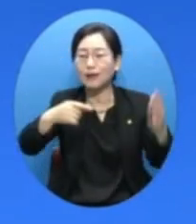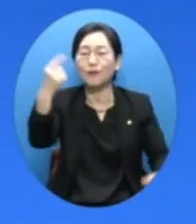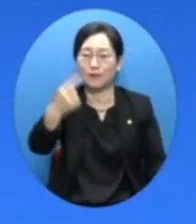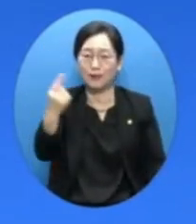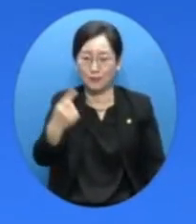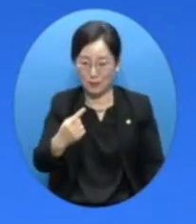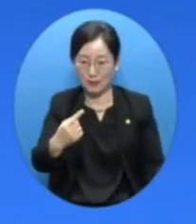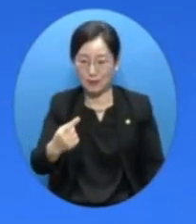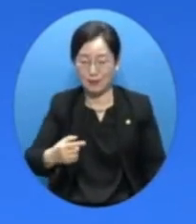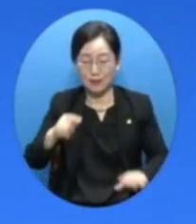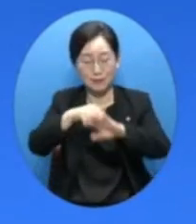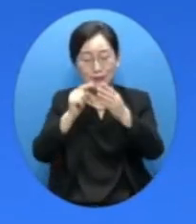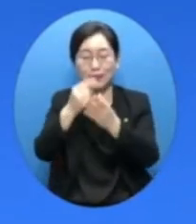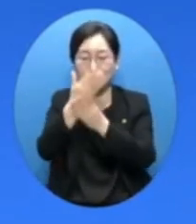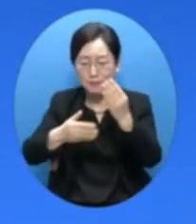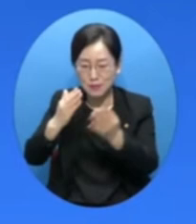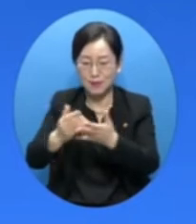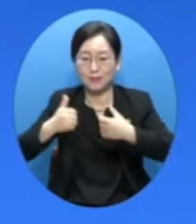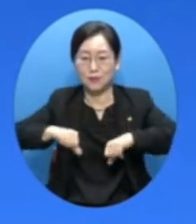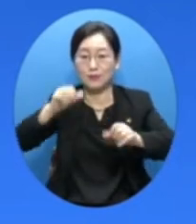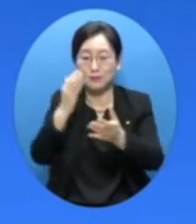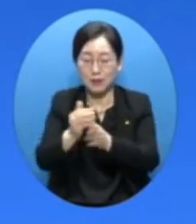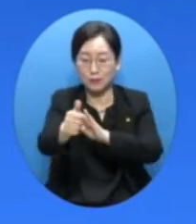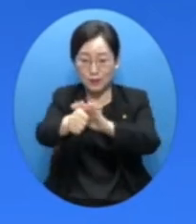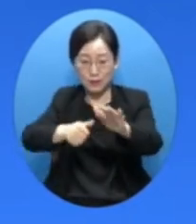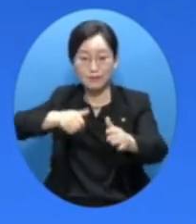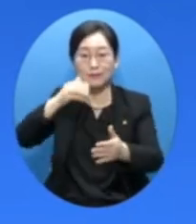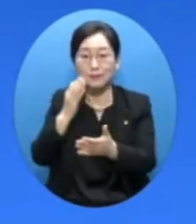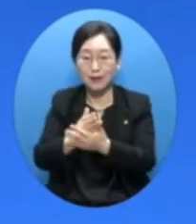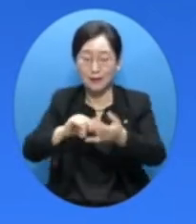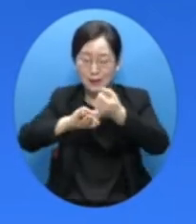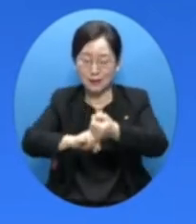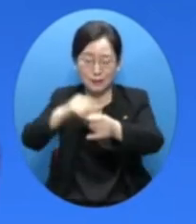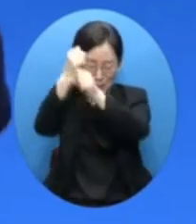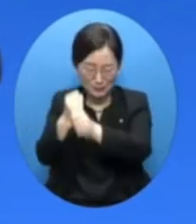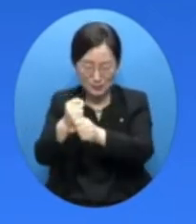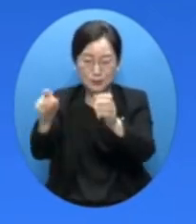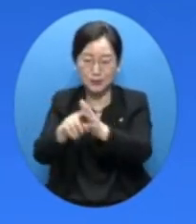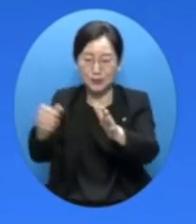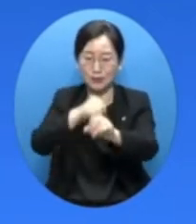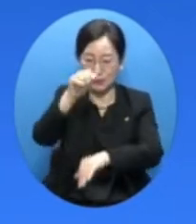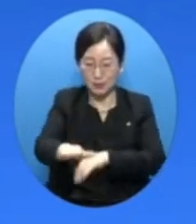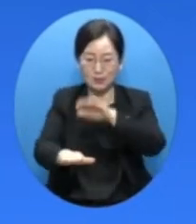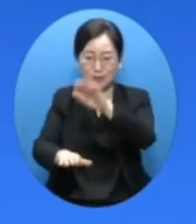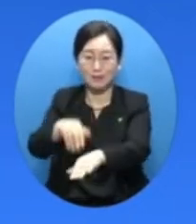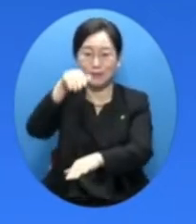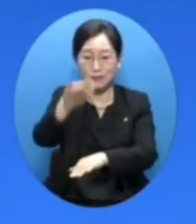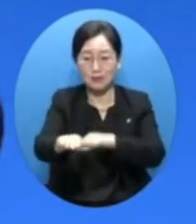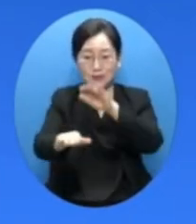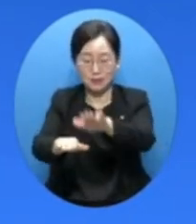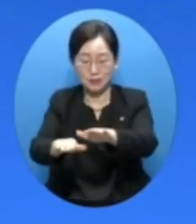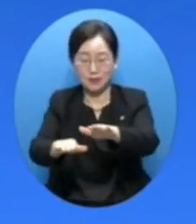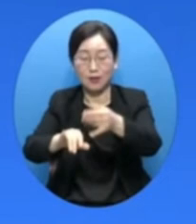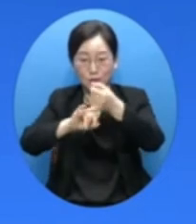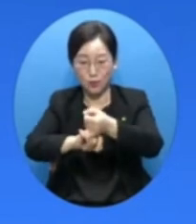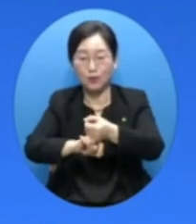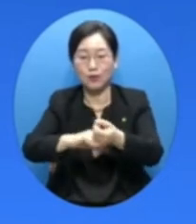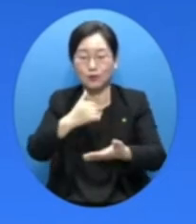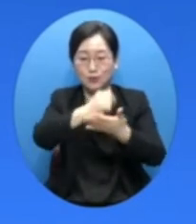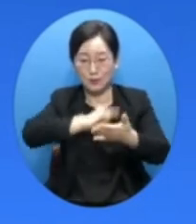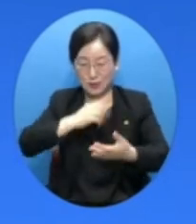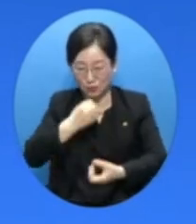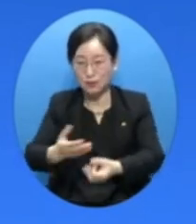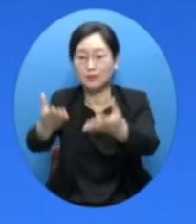것입니다. 낙심하지 말고, 포기하지 말고, 물러서지 말고, 약속의 말씀 붙잡고 믿음으로 전진, 전진, 전진하는 여러분들 되시기를